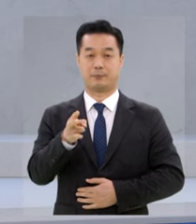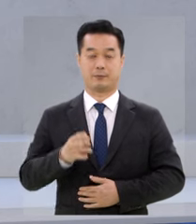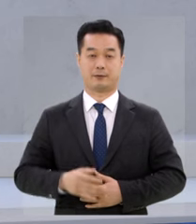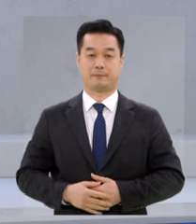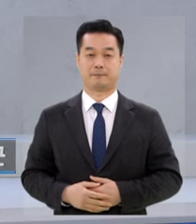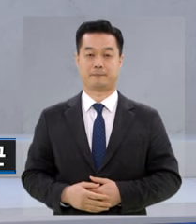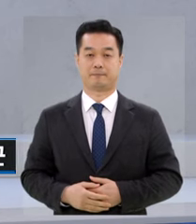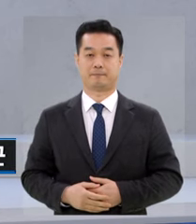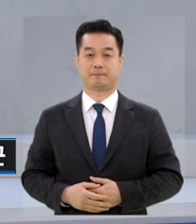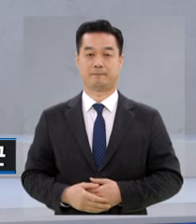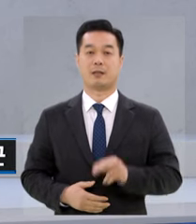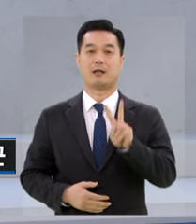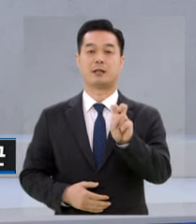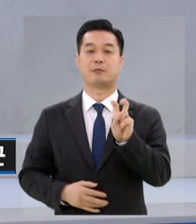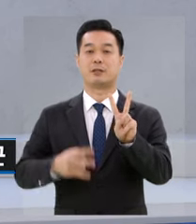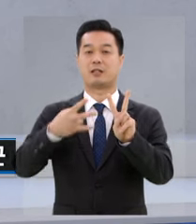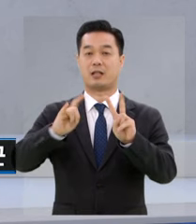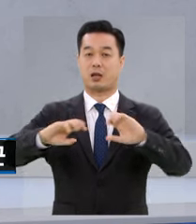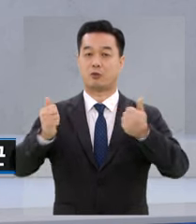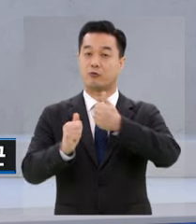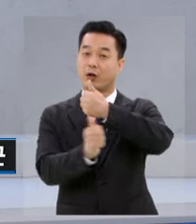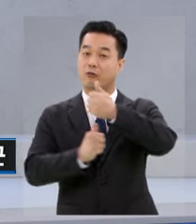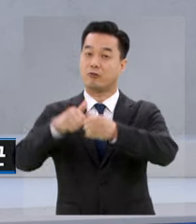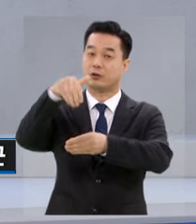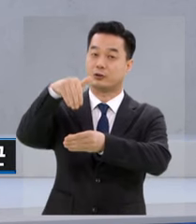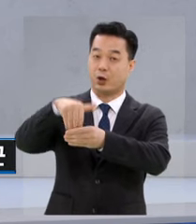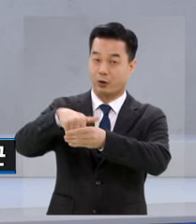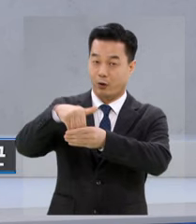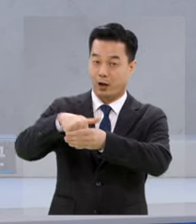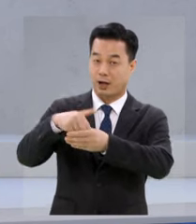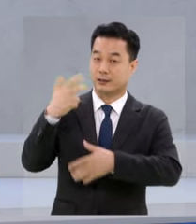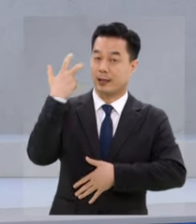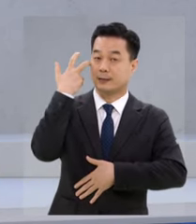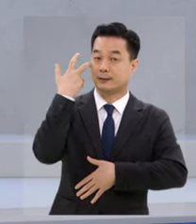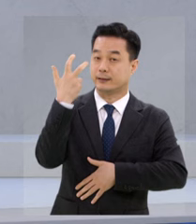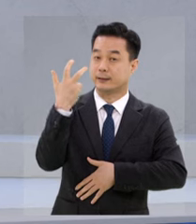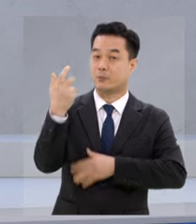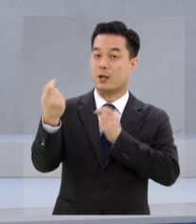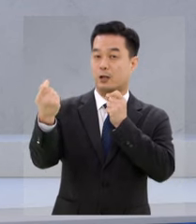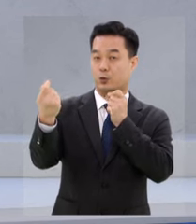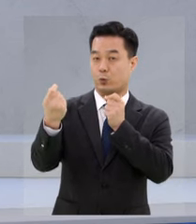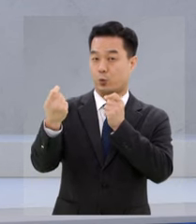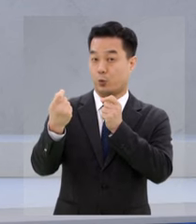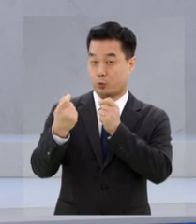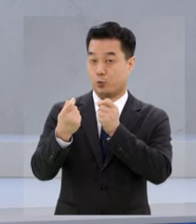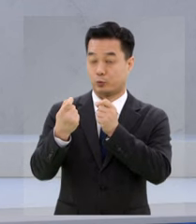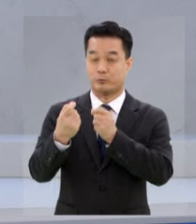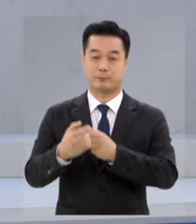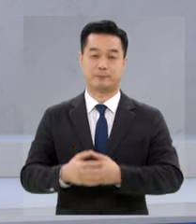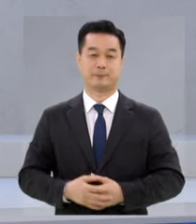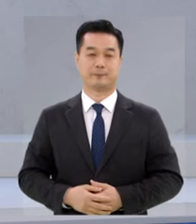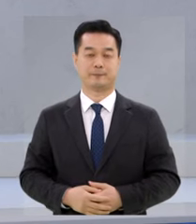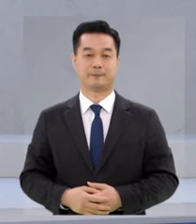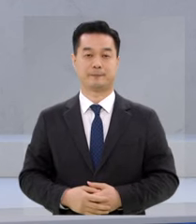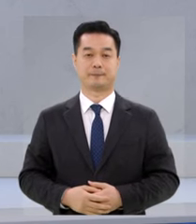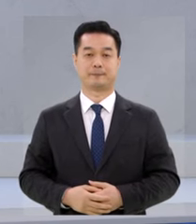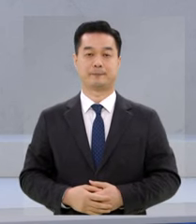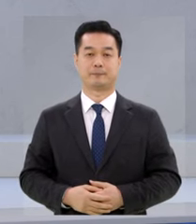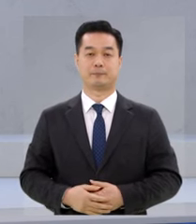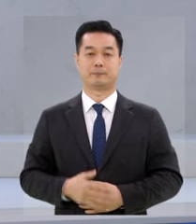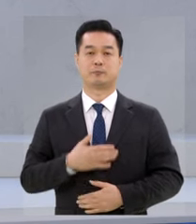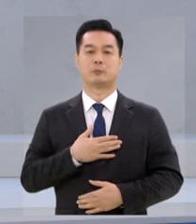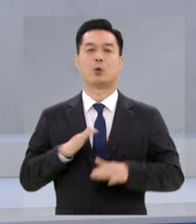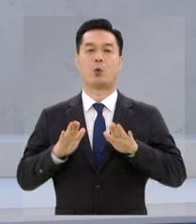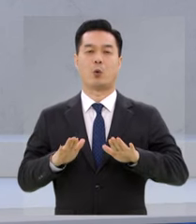제 22대 국회의원 선거가 70여일 앞으로 성큼 다가왔습니다 저는